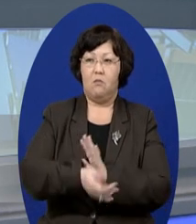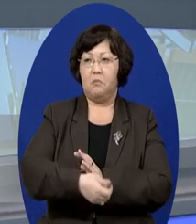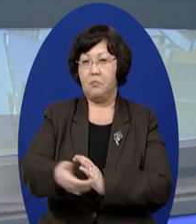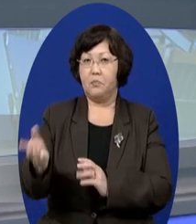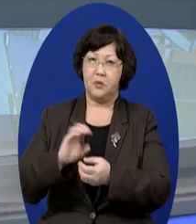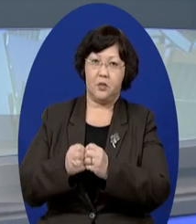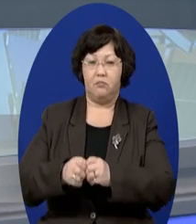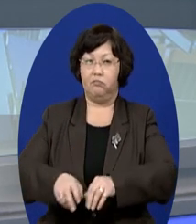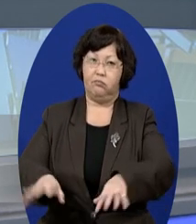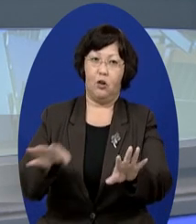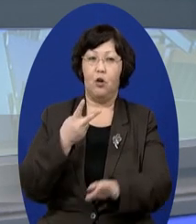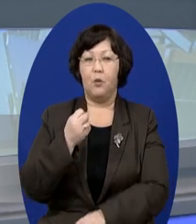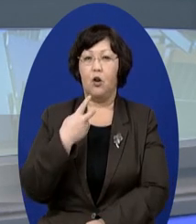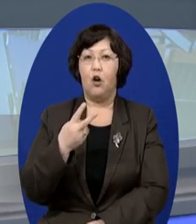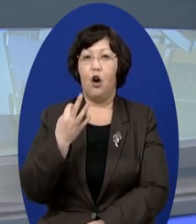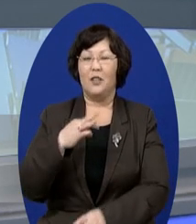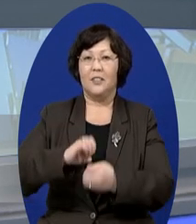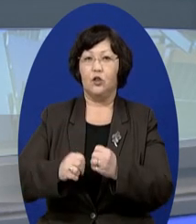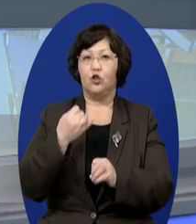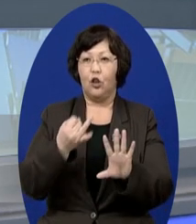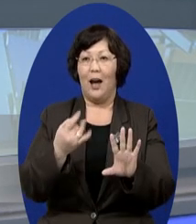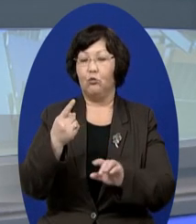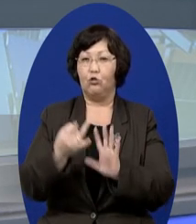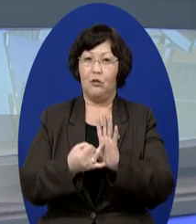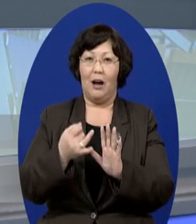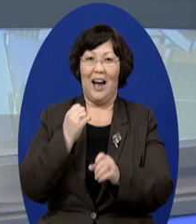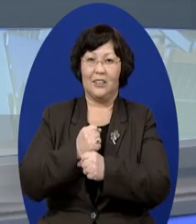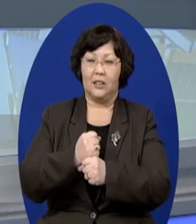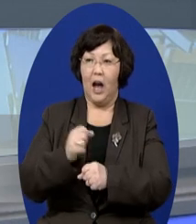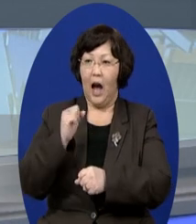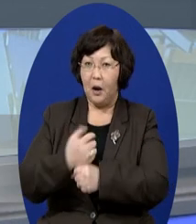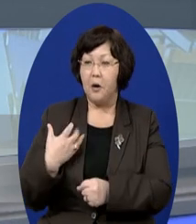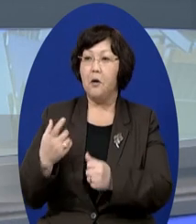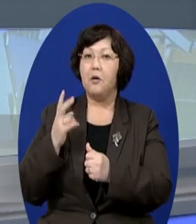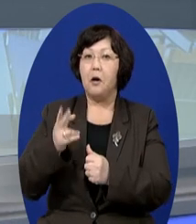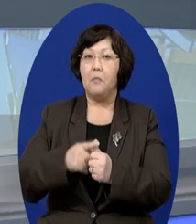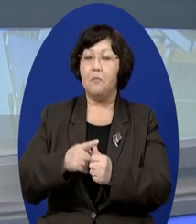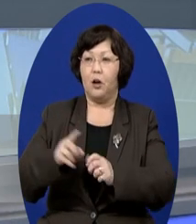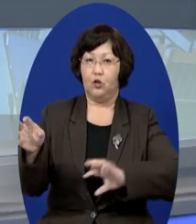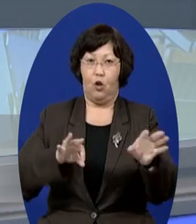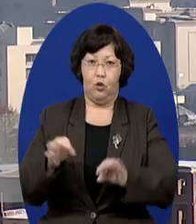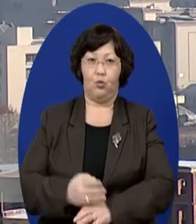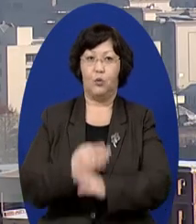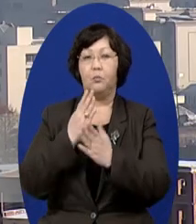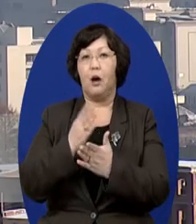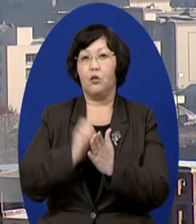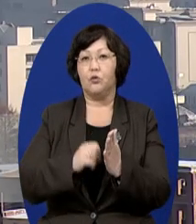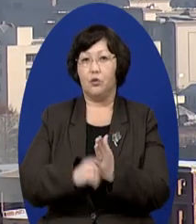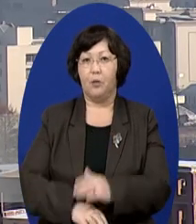онд улсын хэмжээнд хийгдэх нийт 717 ажлыг гүйцэтгэх компаниудыг сонгосон байхаар төлөвлөж байна.